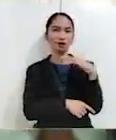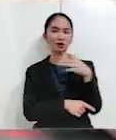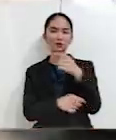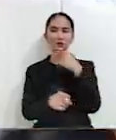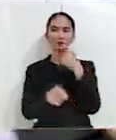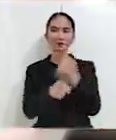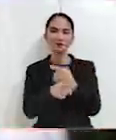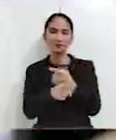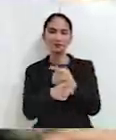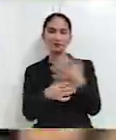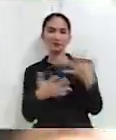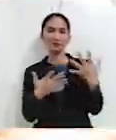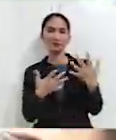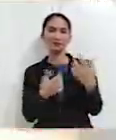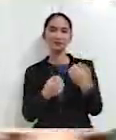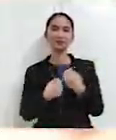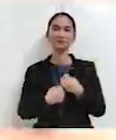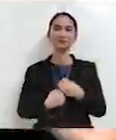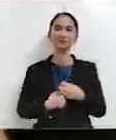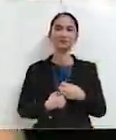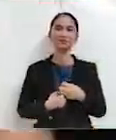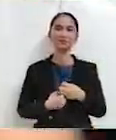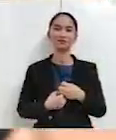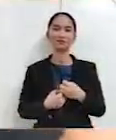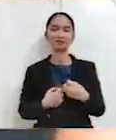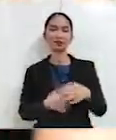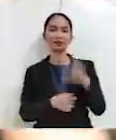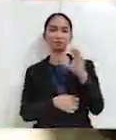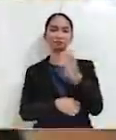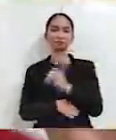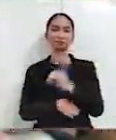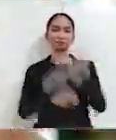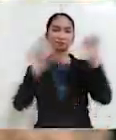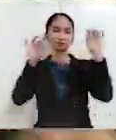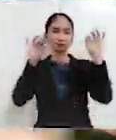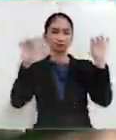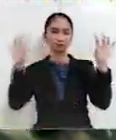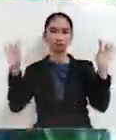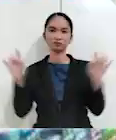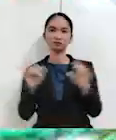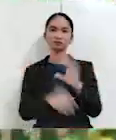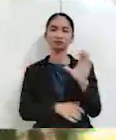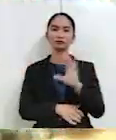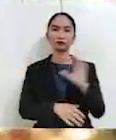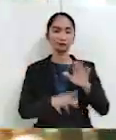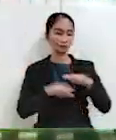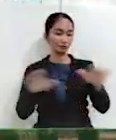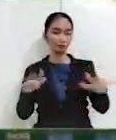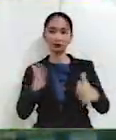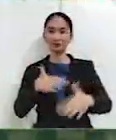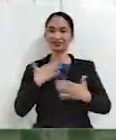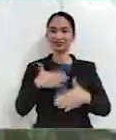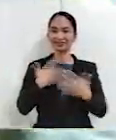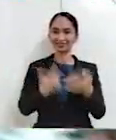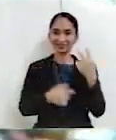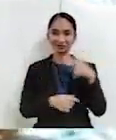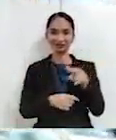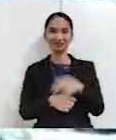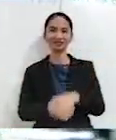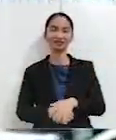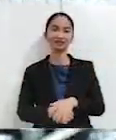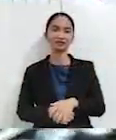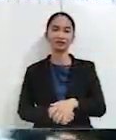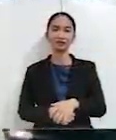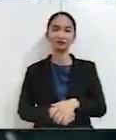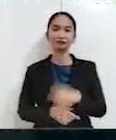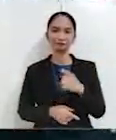hitik na hitik sa Christmas lights. Napakang saya ng mga bata, hindi ba? Ayan, pampahappy at